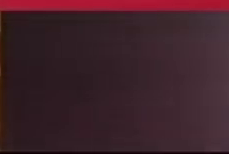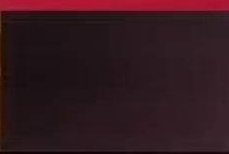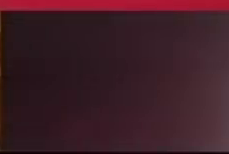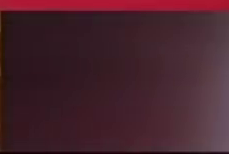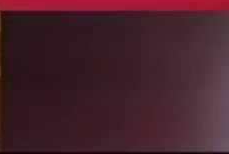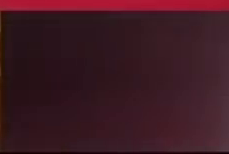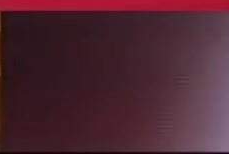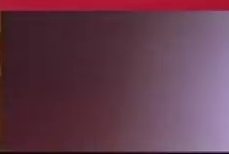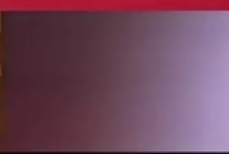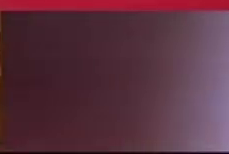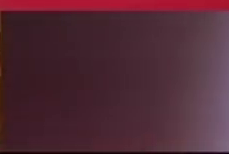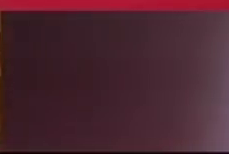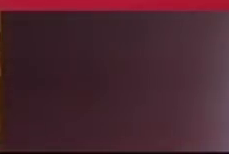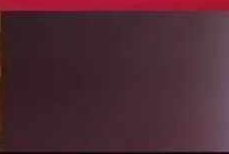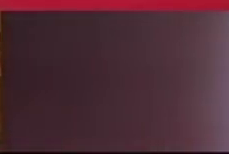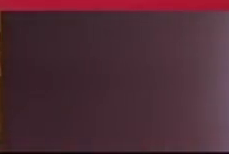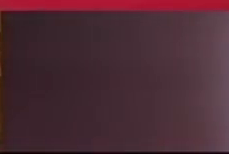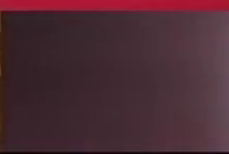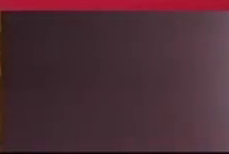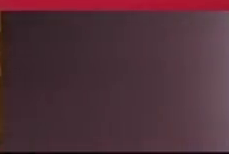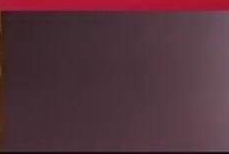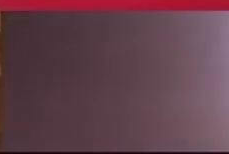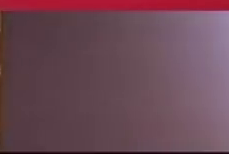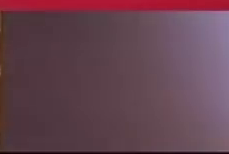umegawanyika katika awamu mbili.